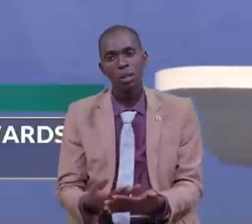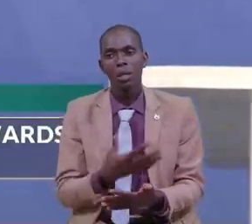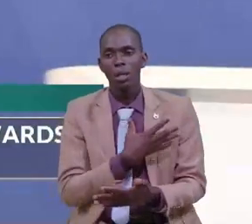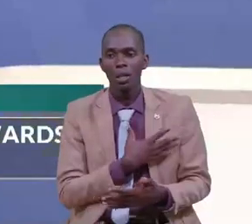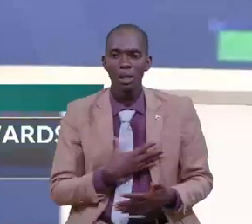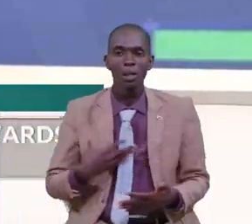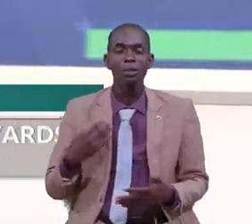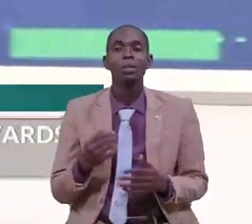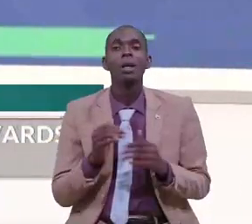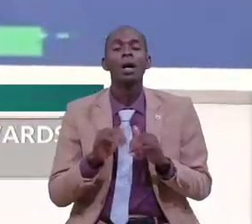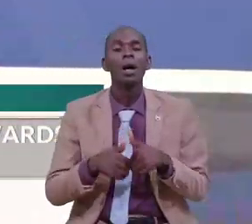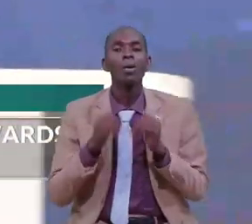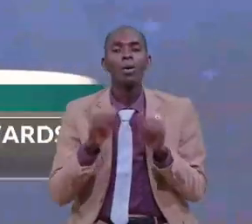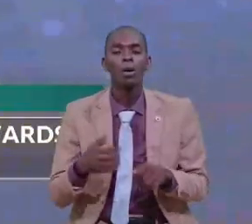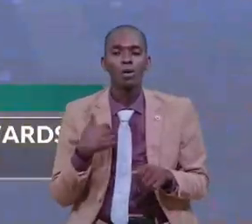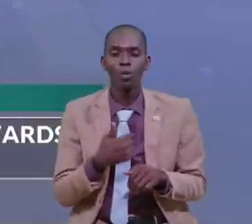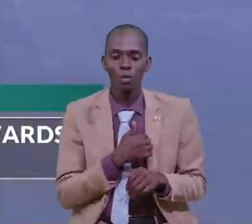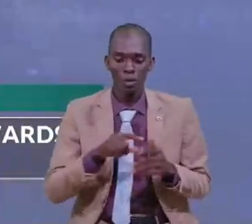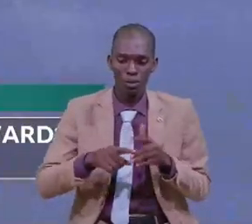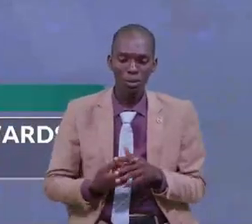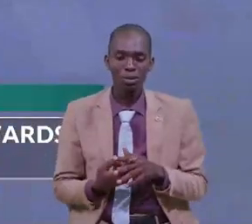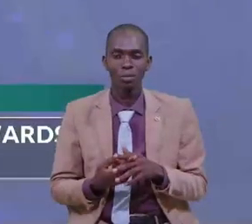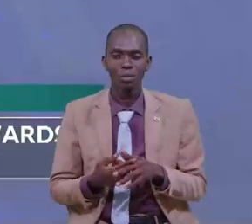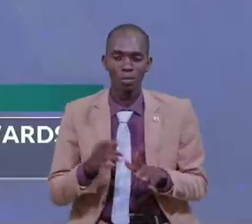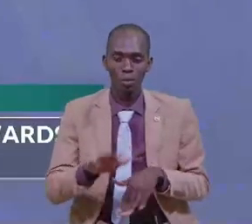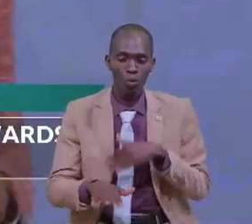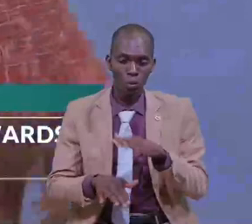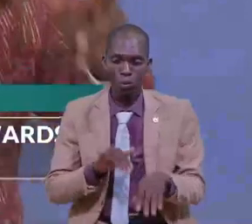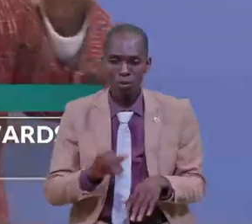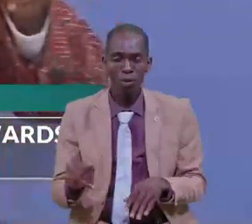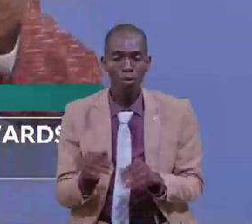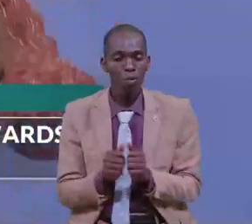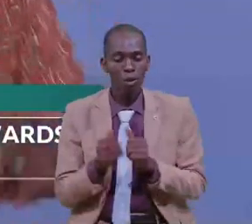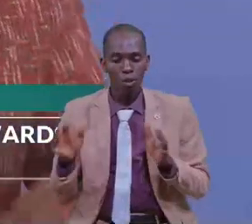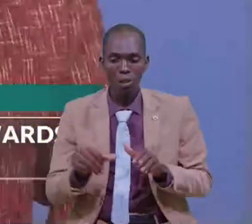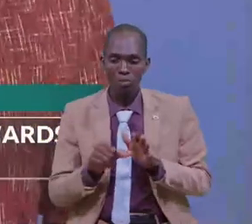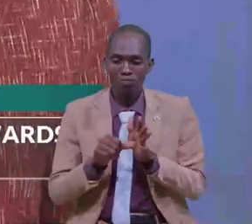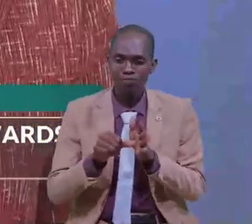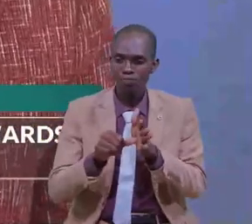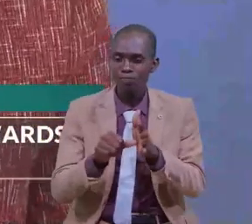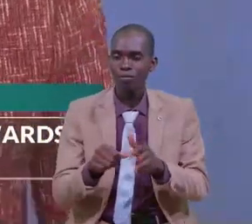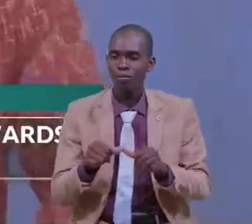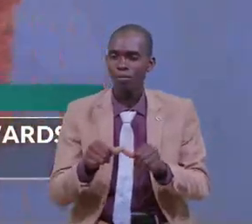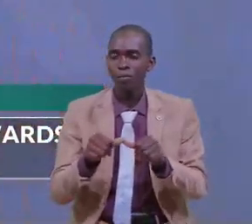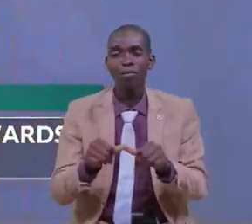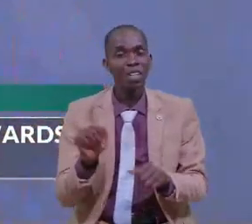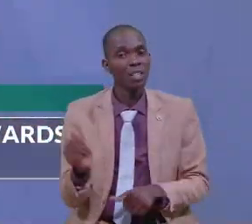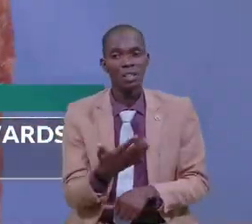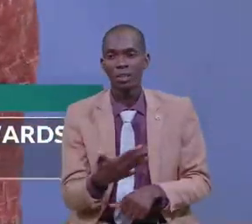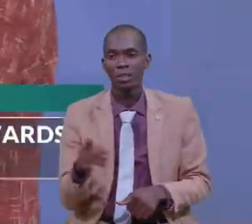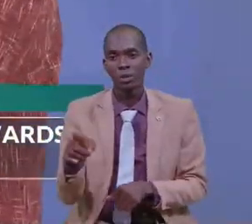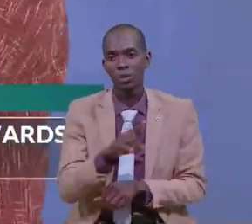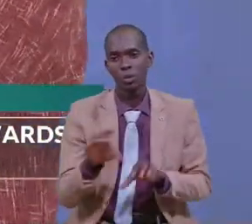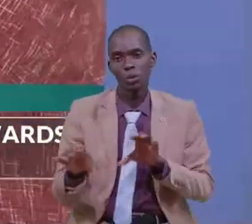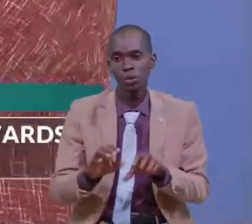que nous aurons pu vraiment commencer à marcher, continuer à marcher sans la persévérance? Tout ce que vous